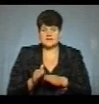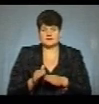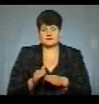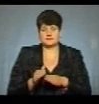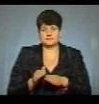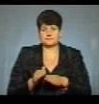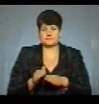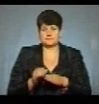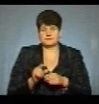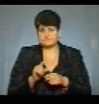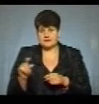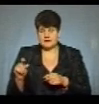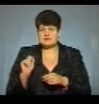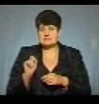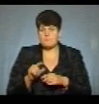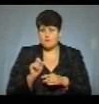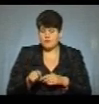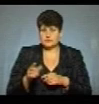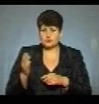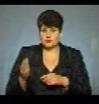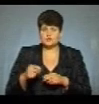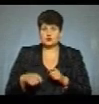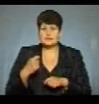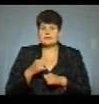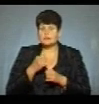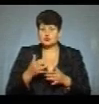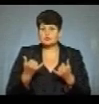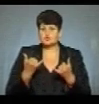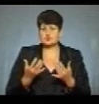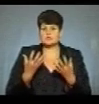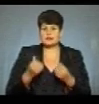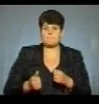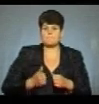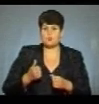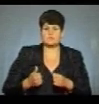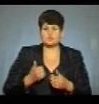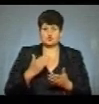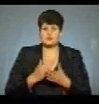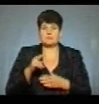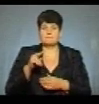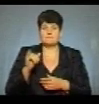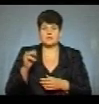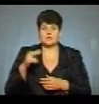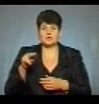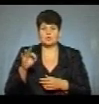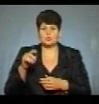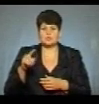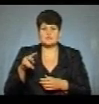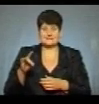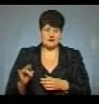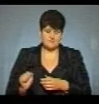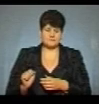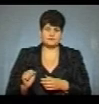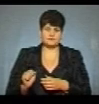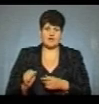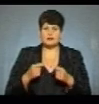відносно замовника злочину. Я не можу на сьогоднішній день похвалитися тим, що є підозра, але